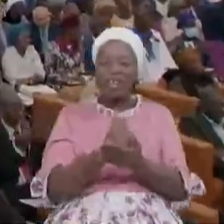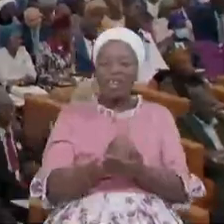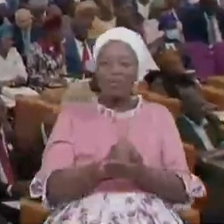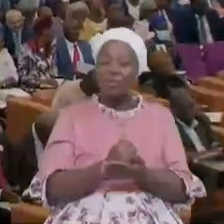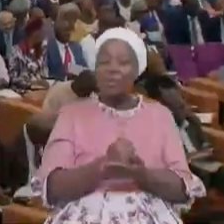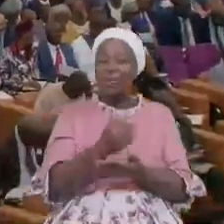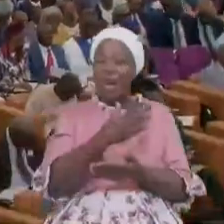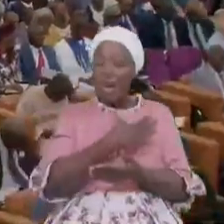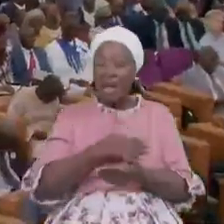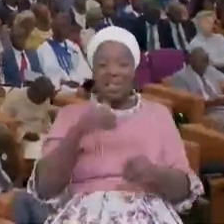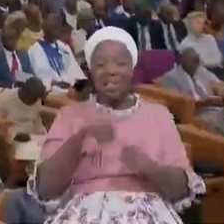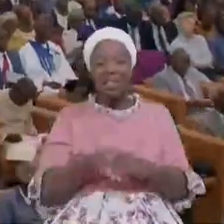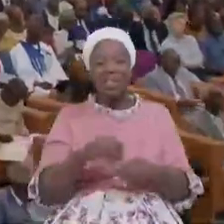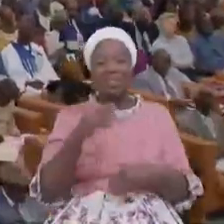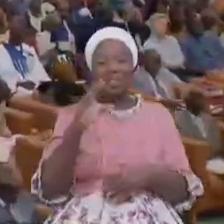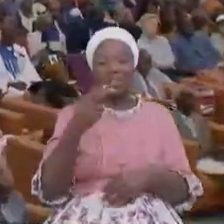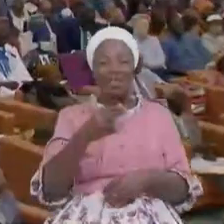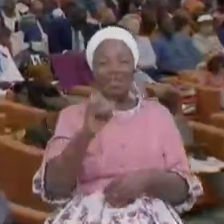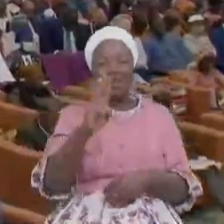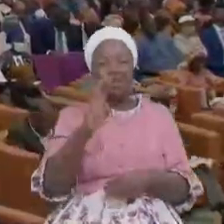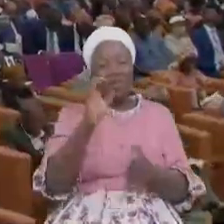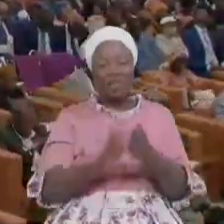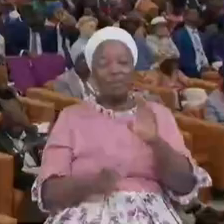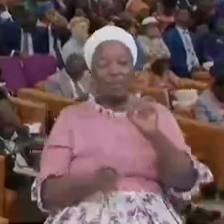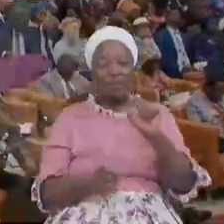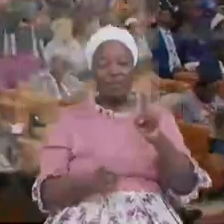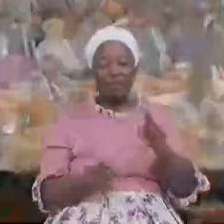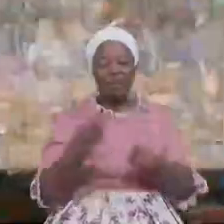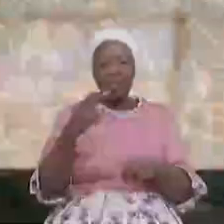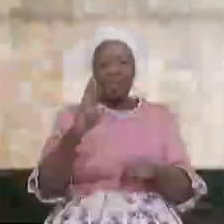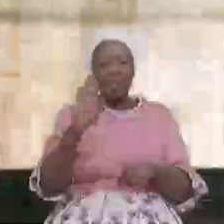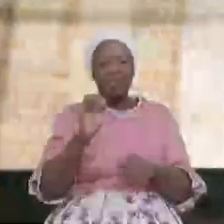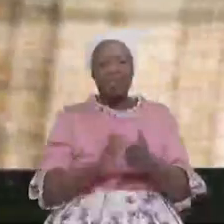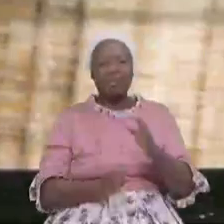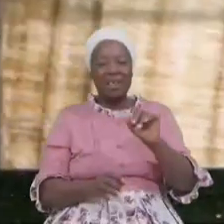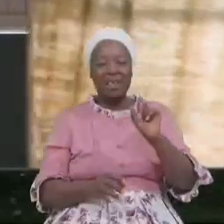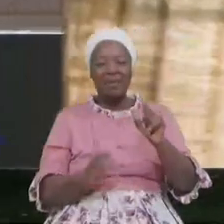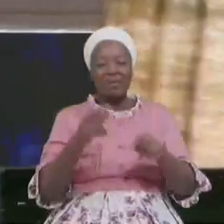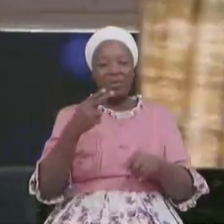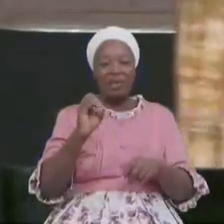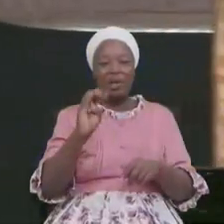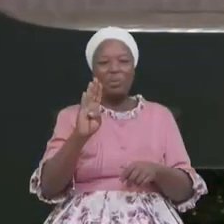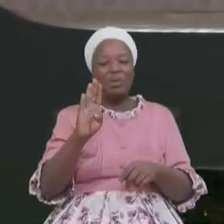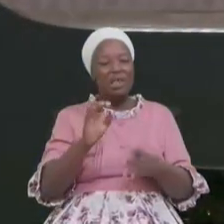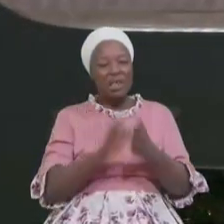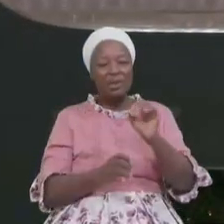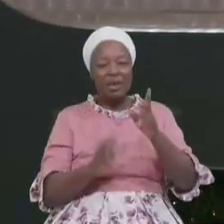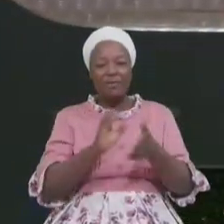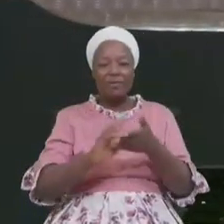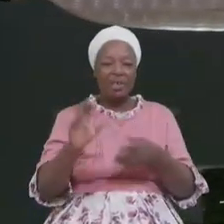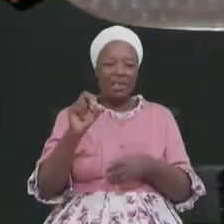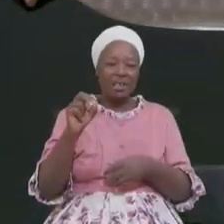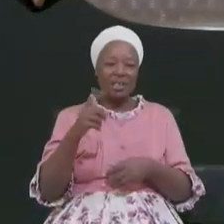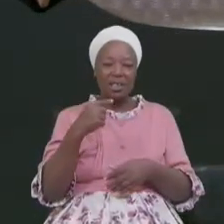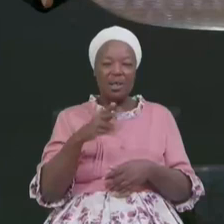Et en Hébreu chapitre 11, Hébreu 11, je vous lis le verset 30. C'est par la foi